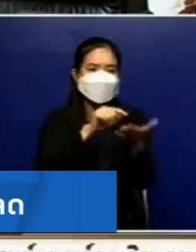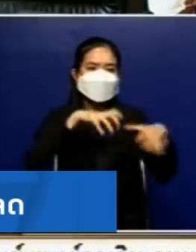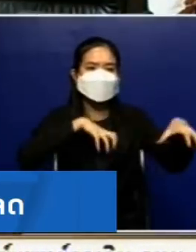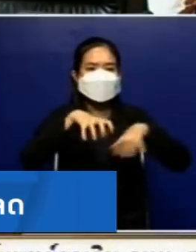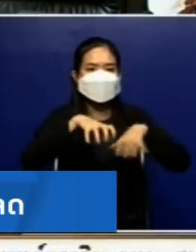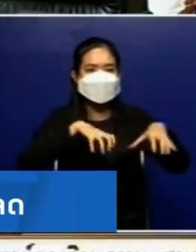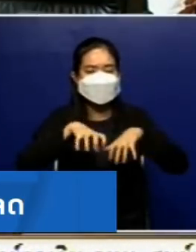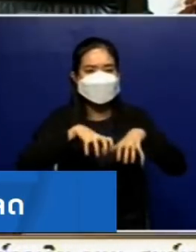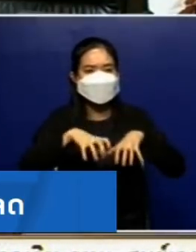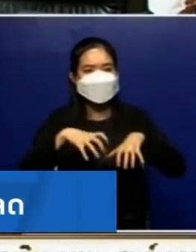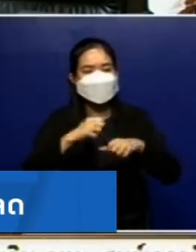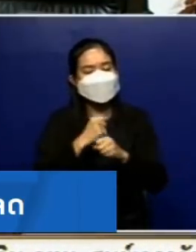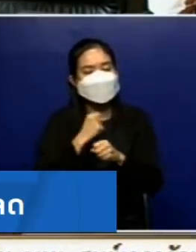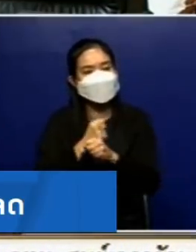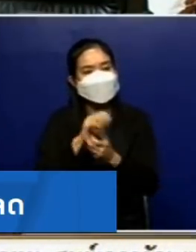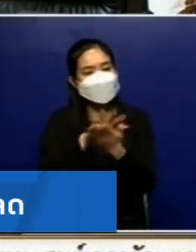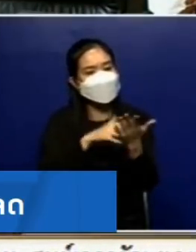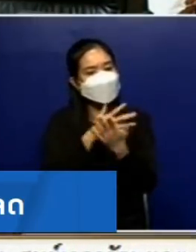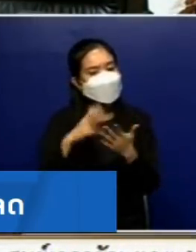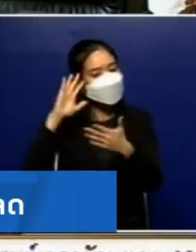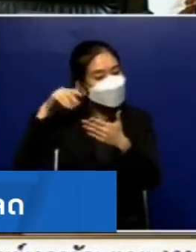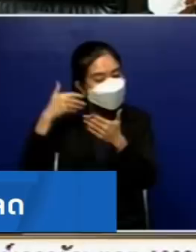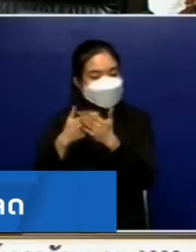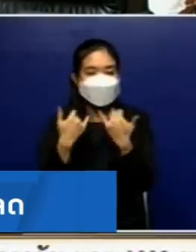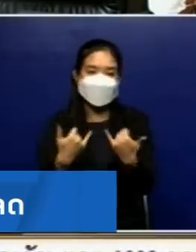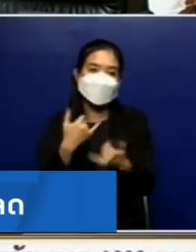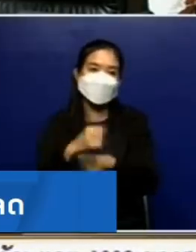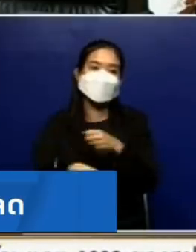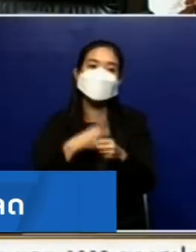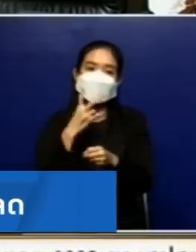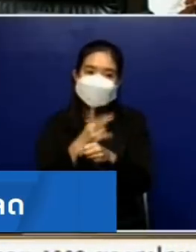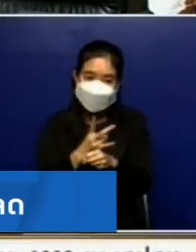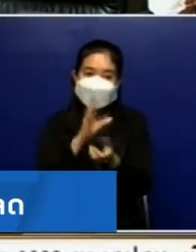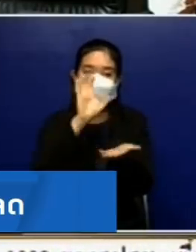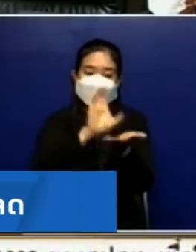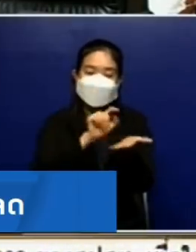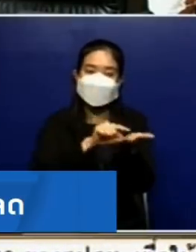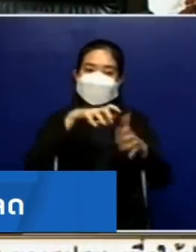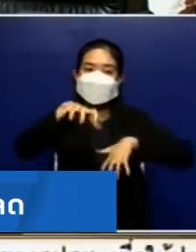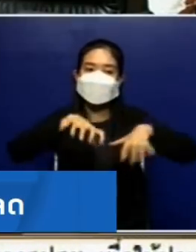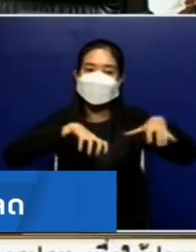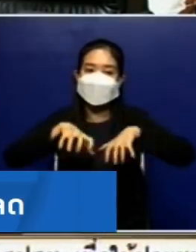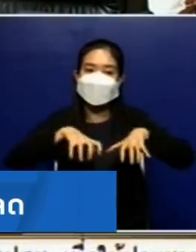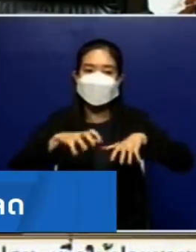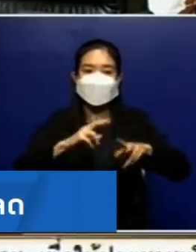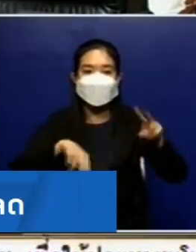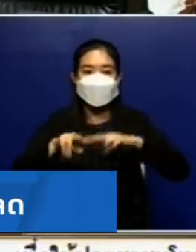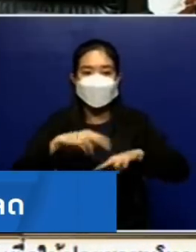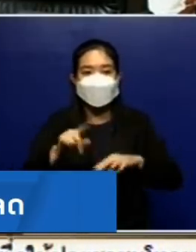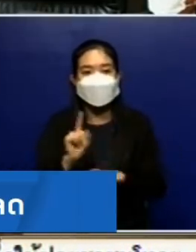7ปีที่ผ่านมาพลเอกประยุทธ์จันทร์โอชาใช้วงเงินงบประมาณในการบริหารราชการแผ่นดินทั้งสิ้น